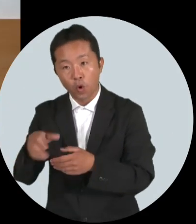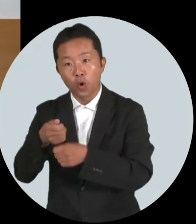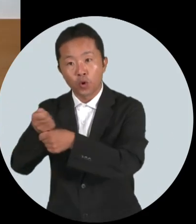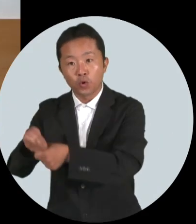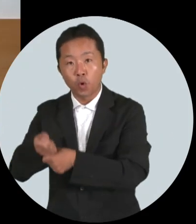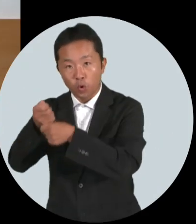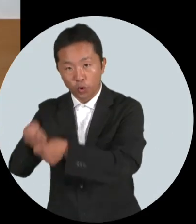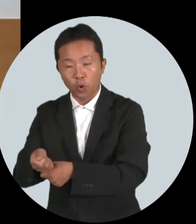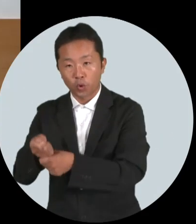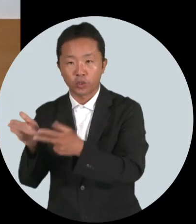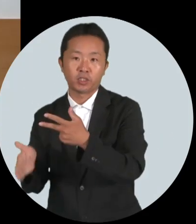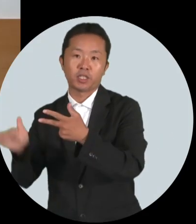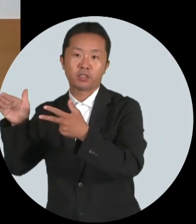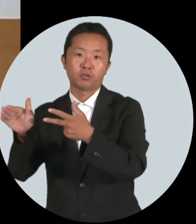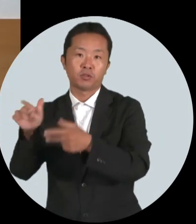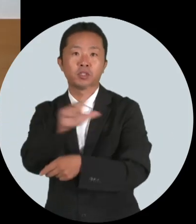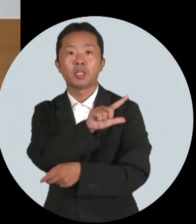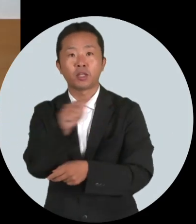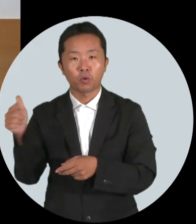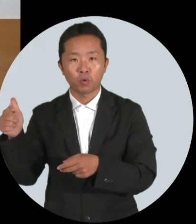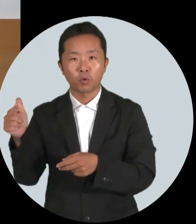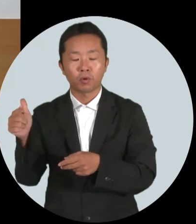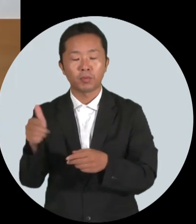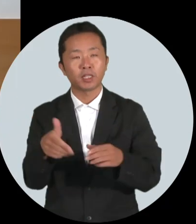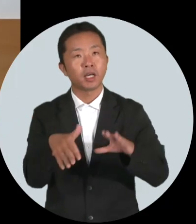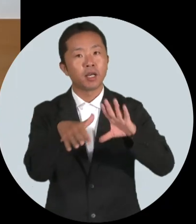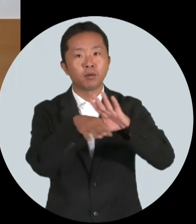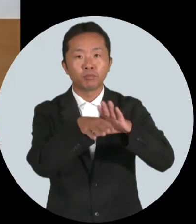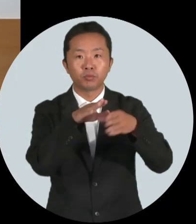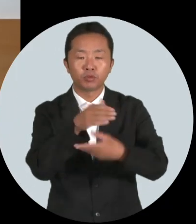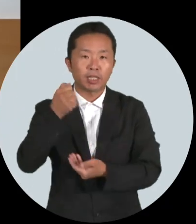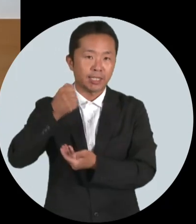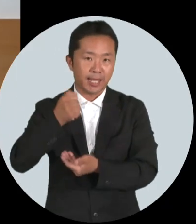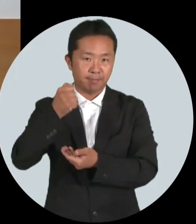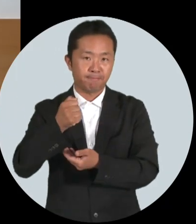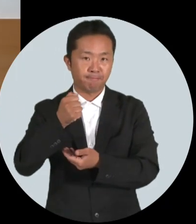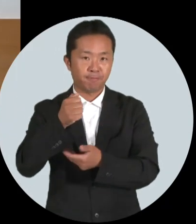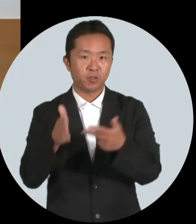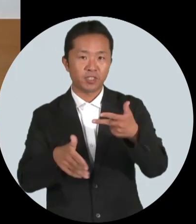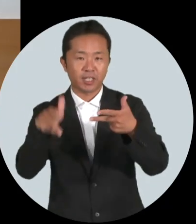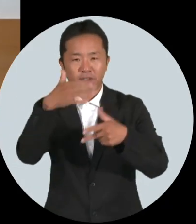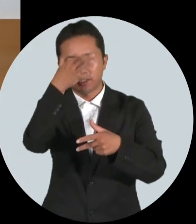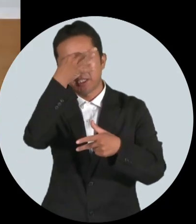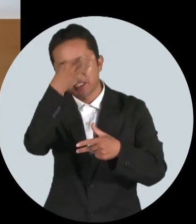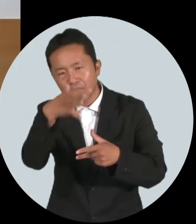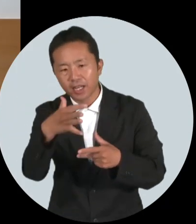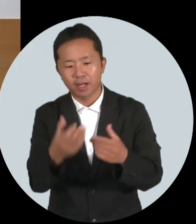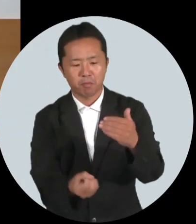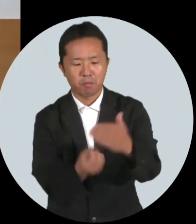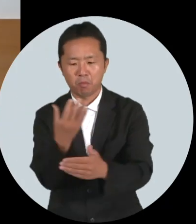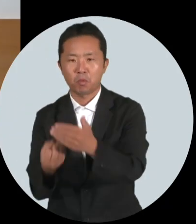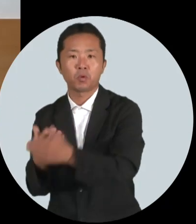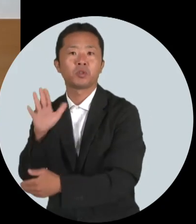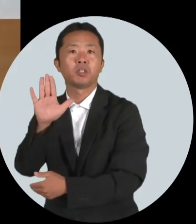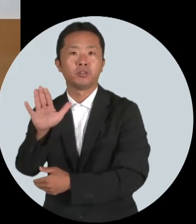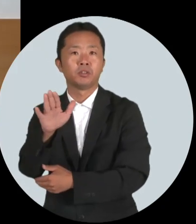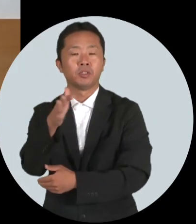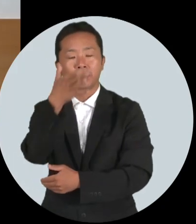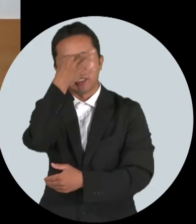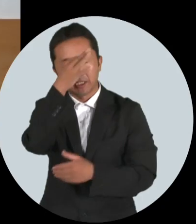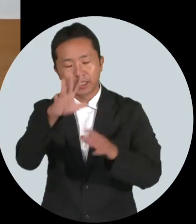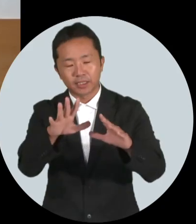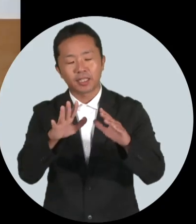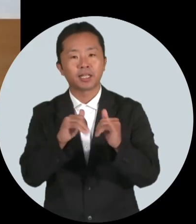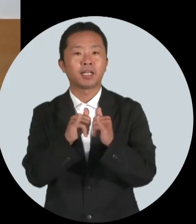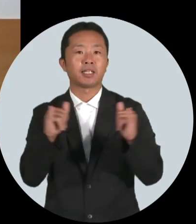産施設など経済活動に関わる施設、文化財などさまざまな施設に被害も発生をしております。被災され